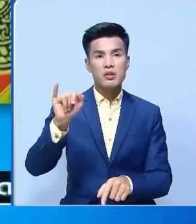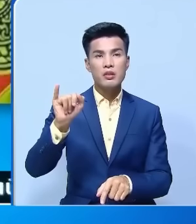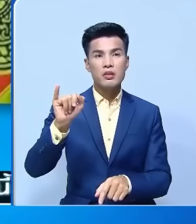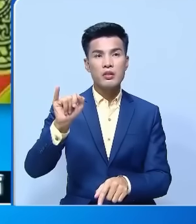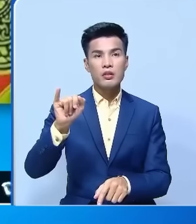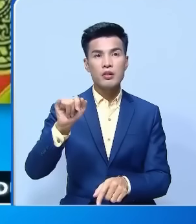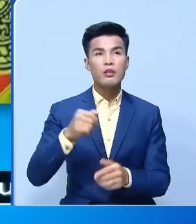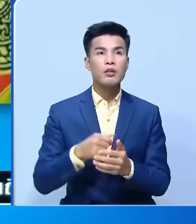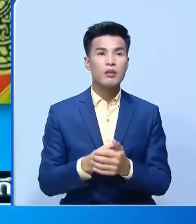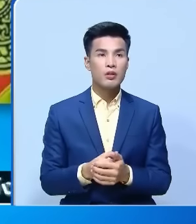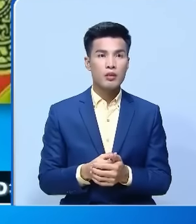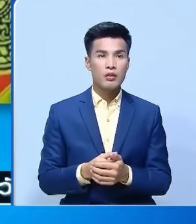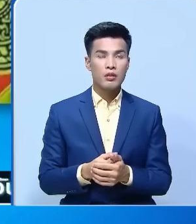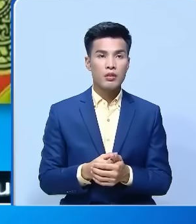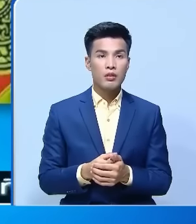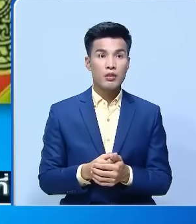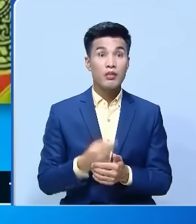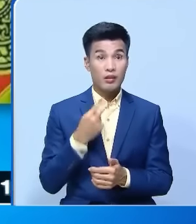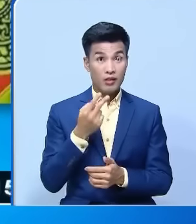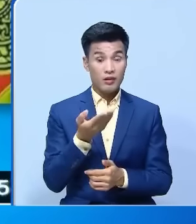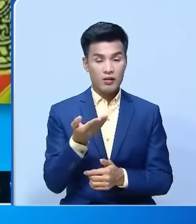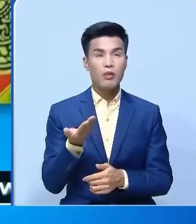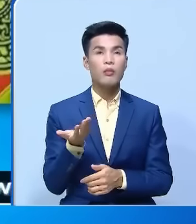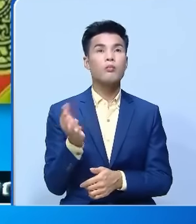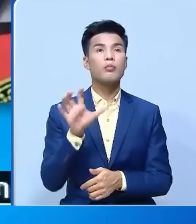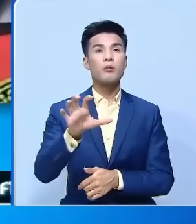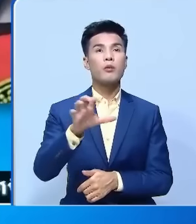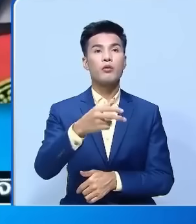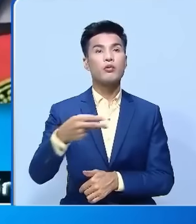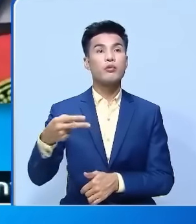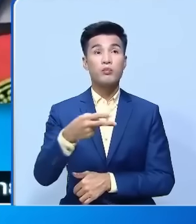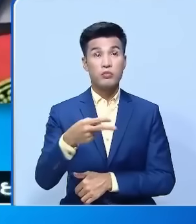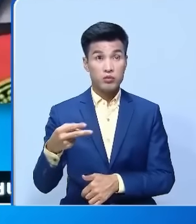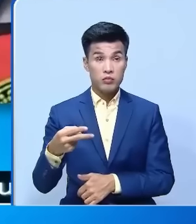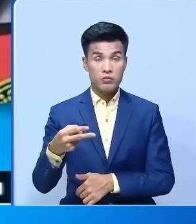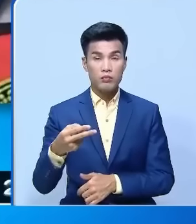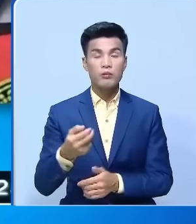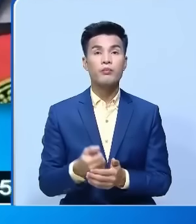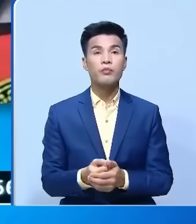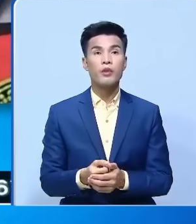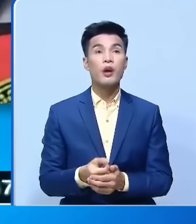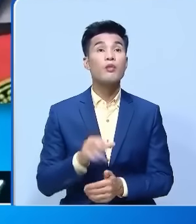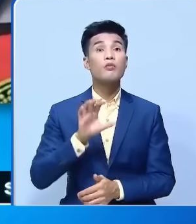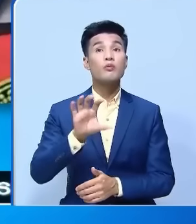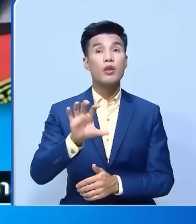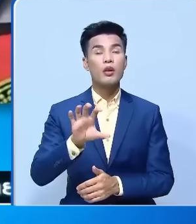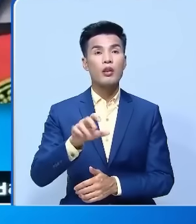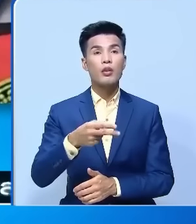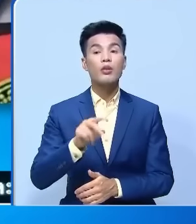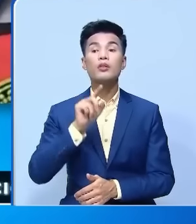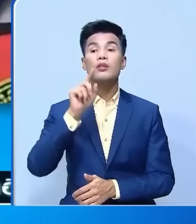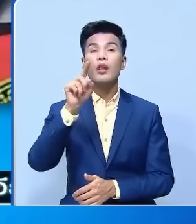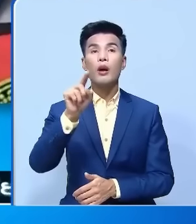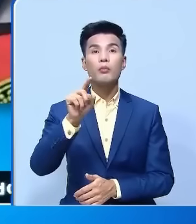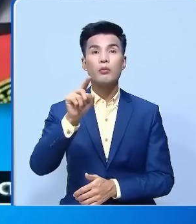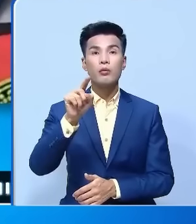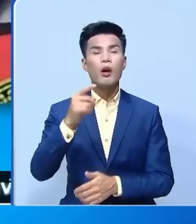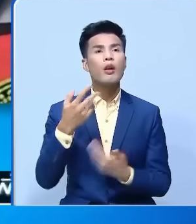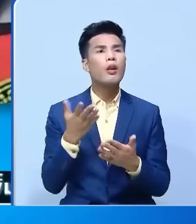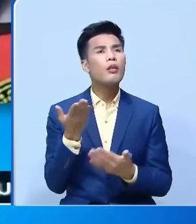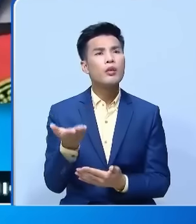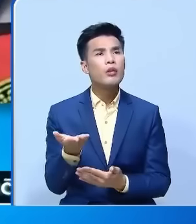นี่โค้สนี้ถูกแชร์ต่อในเพจอยากดังเดี๋ยวจัดให้ิรน Part 6และพาร์ท 7ฝากข้อความสอบถามไปถึงต้นสังกัดว่าแล้ว